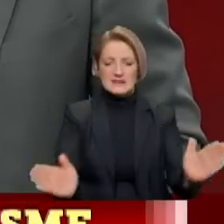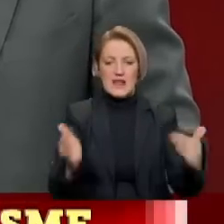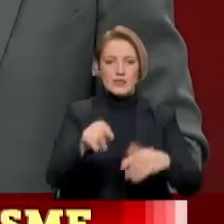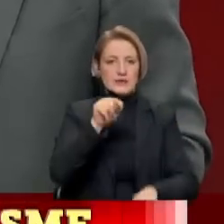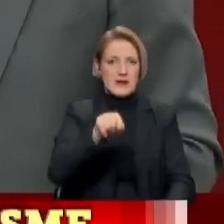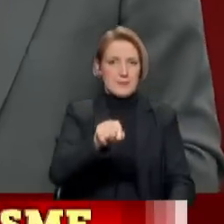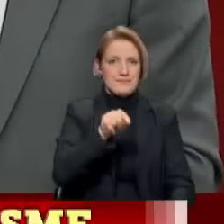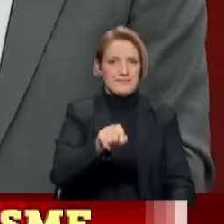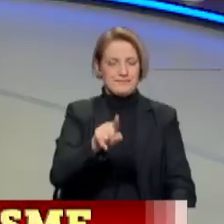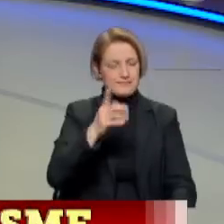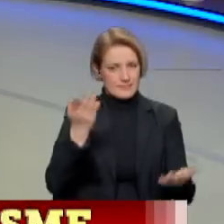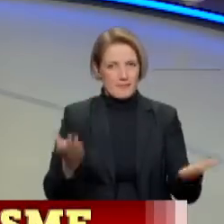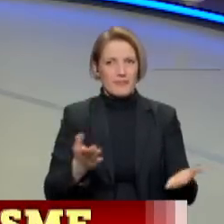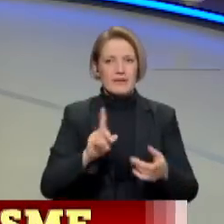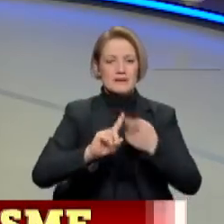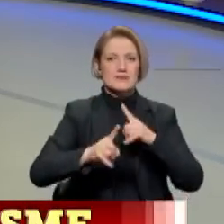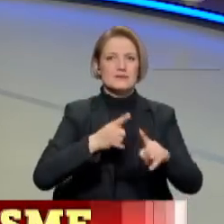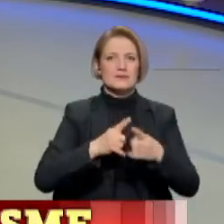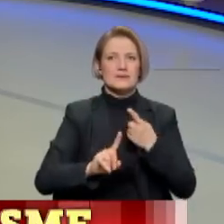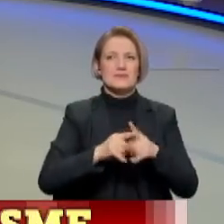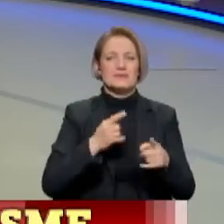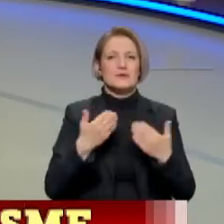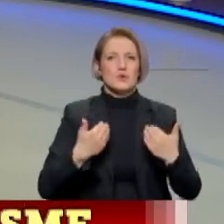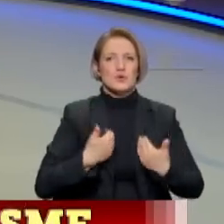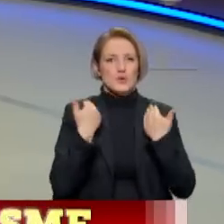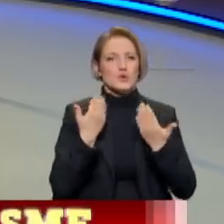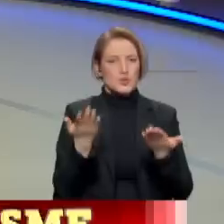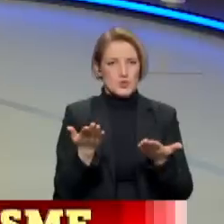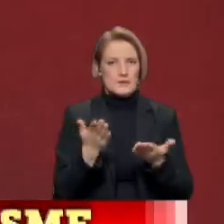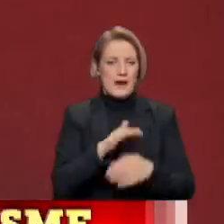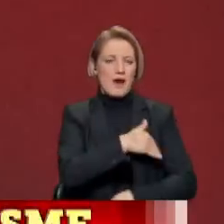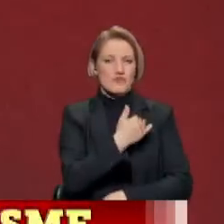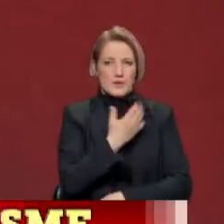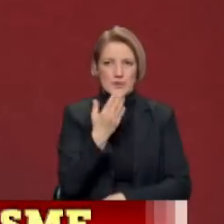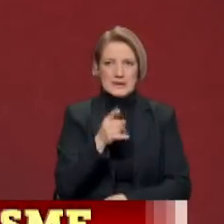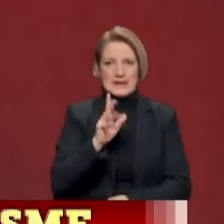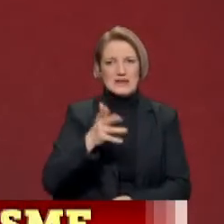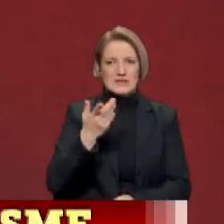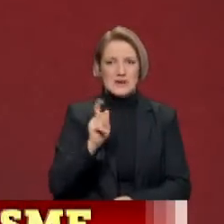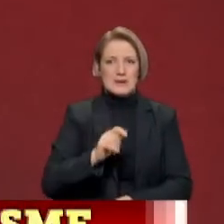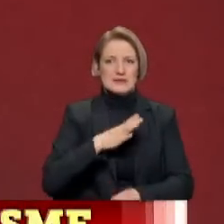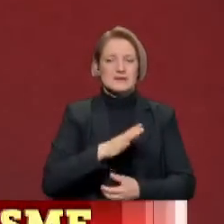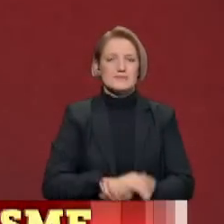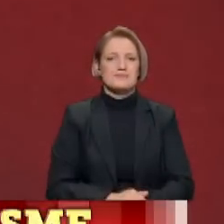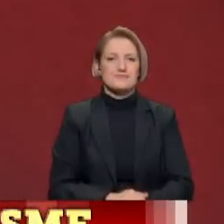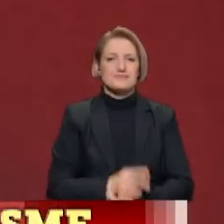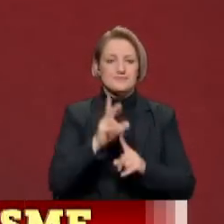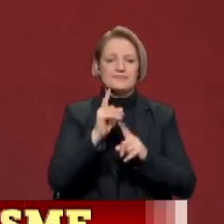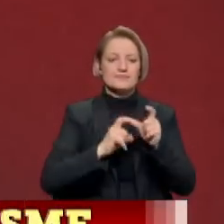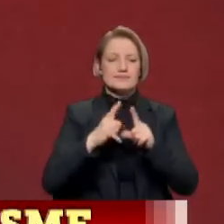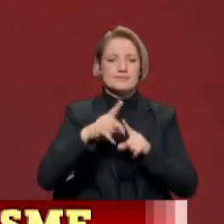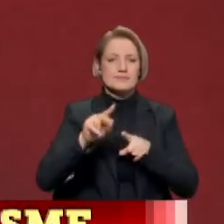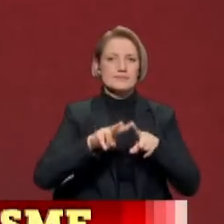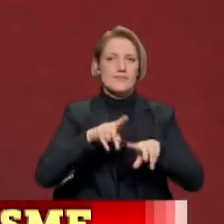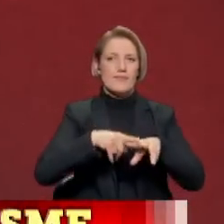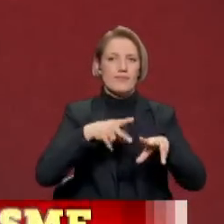ettirir. Tamam, şimdi hani siyasi kimliği değil hukukçu evet. kimliğine geçiş yapmanızı isteyeceğim. Devam edelim. Hani istinaf